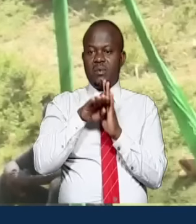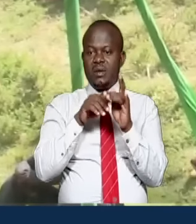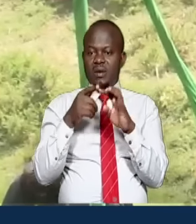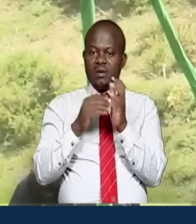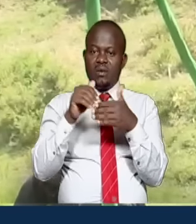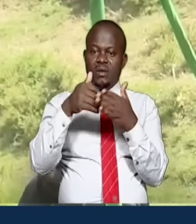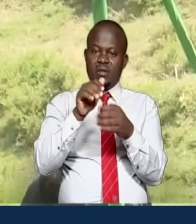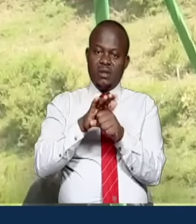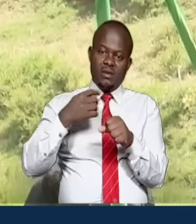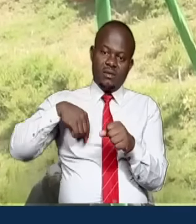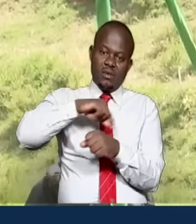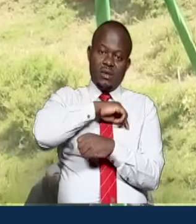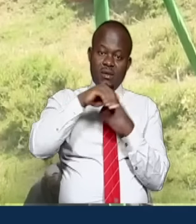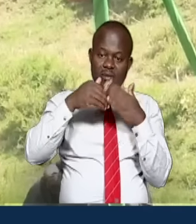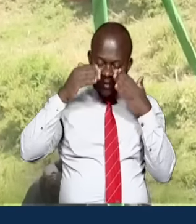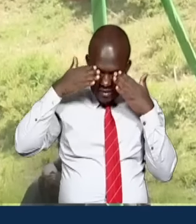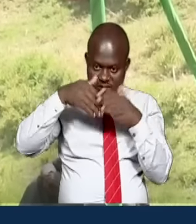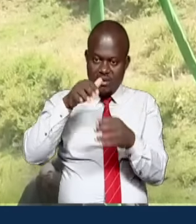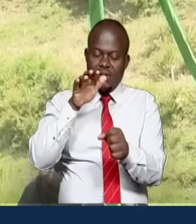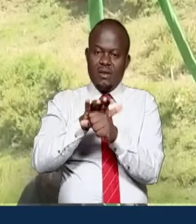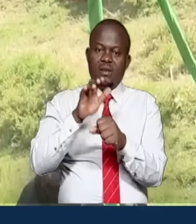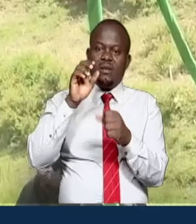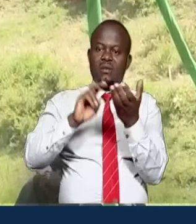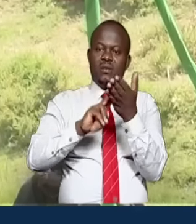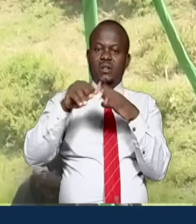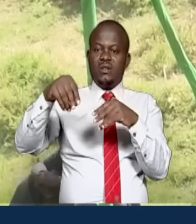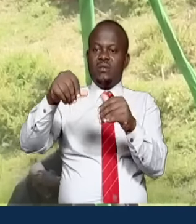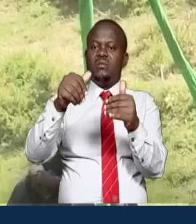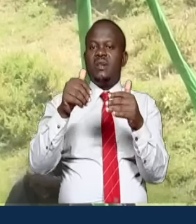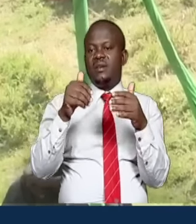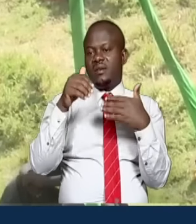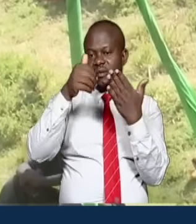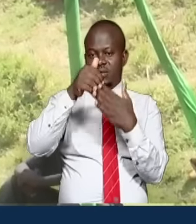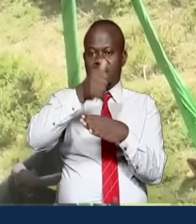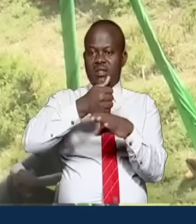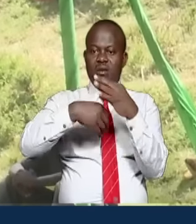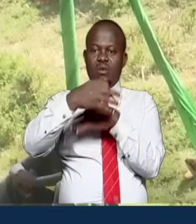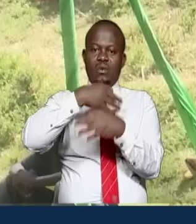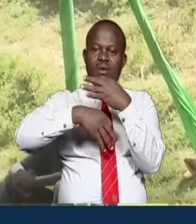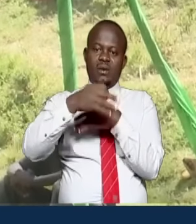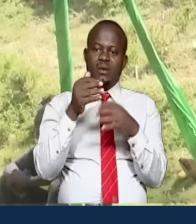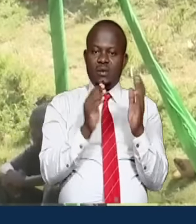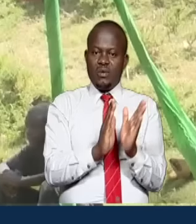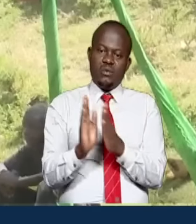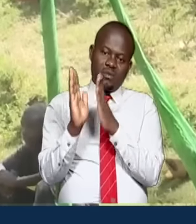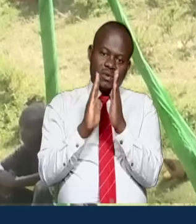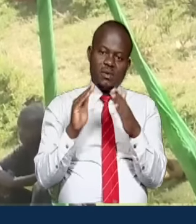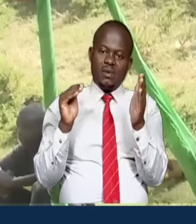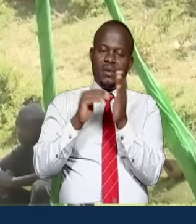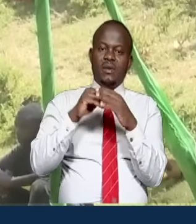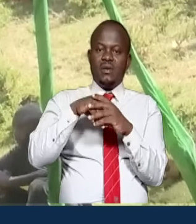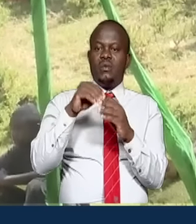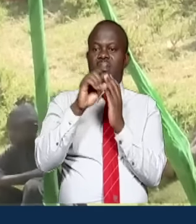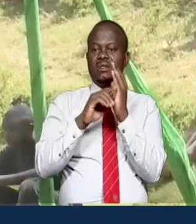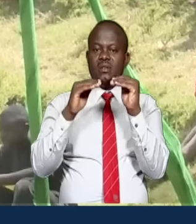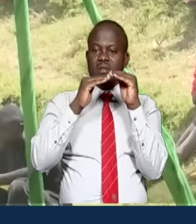twebwe tukashyira imbaraga yuko twakoresha ifumbire mborera, tugashyira uruganda ruyitunganya, tukaba ruri ku rwego rw'akarere